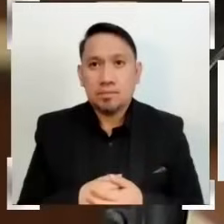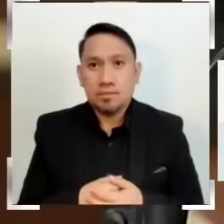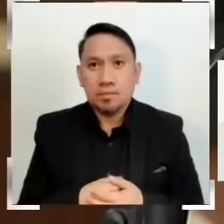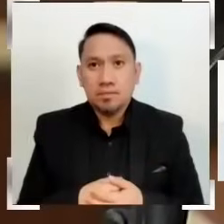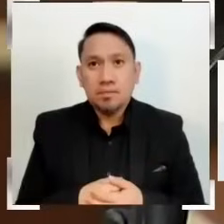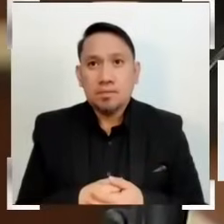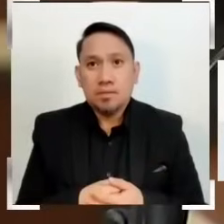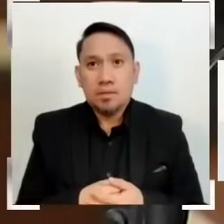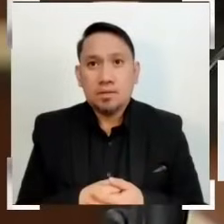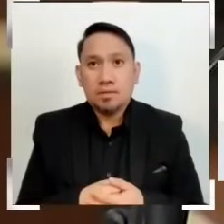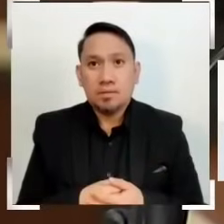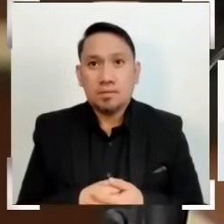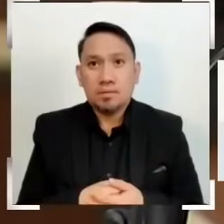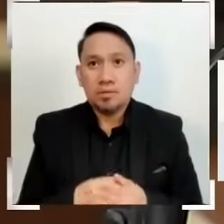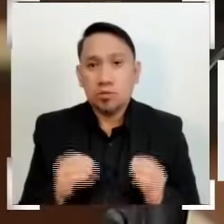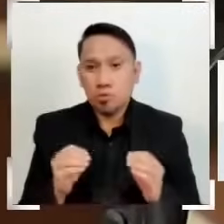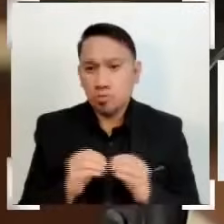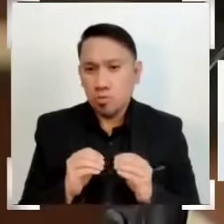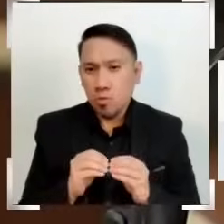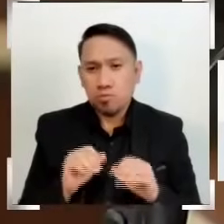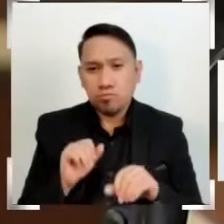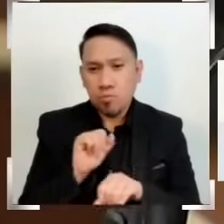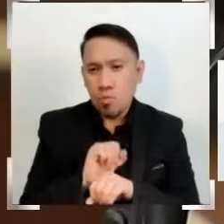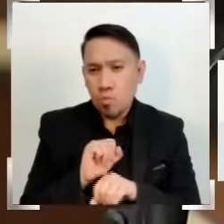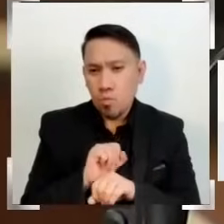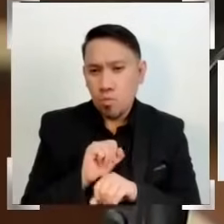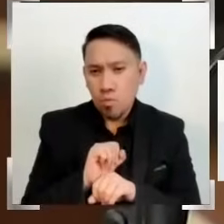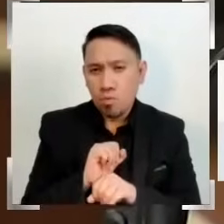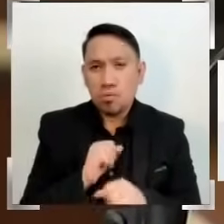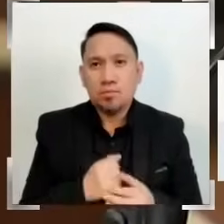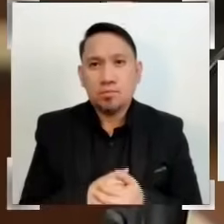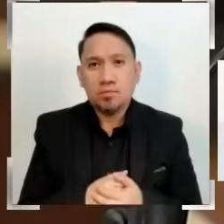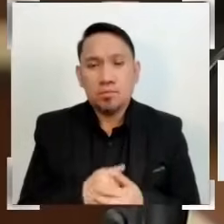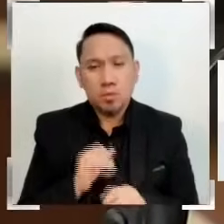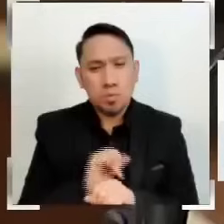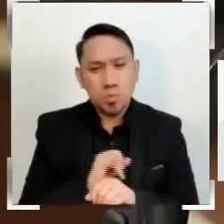to work harder than ever before.